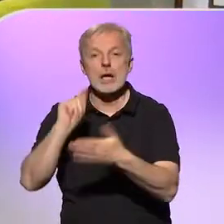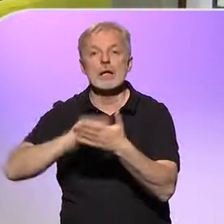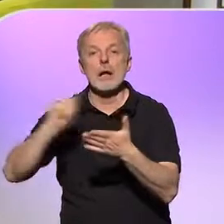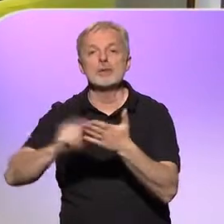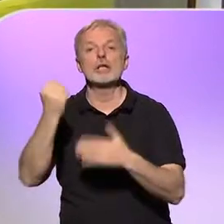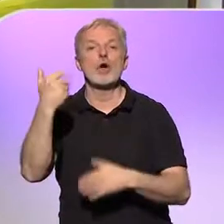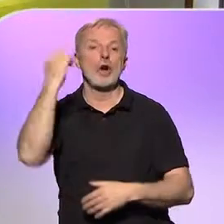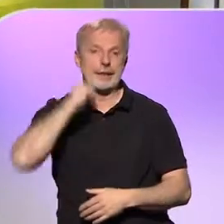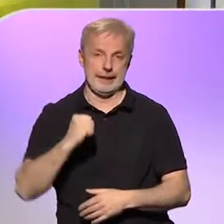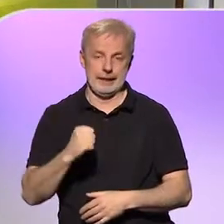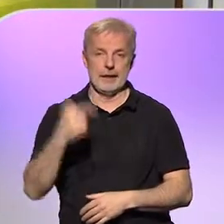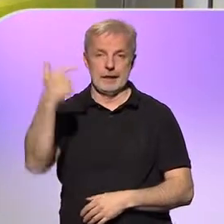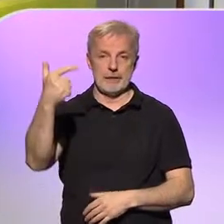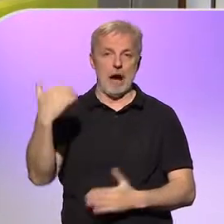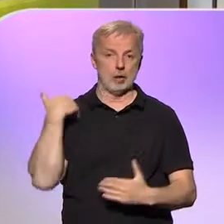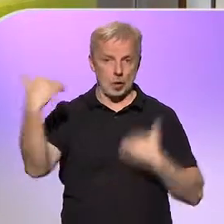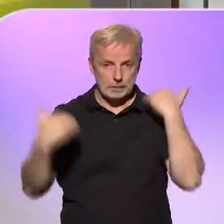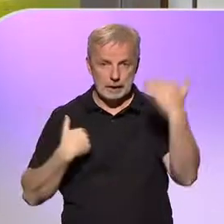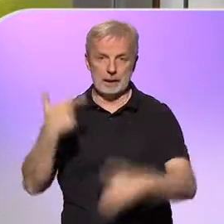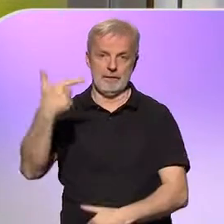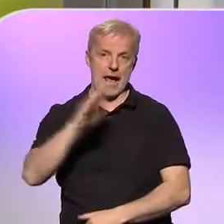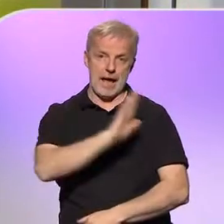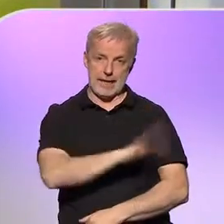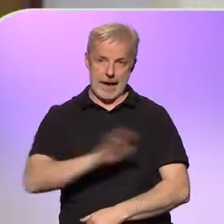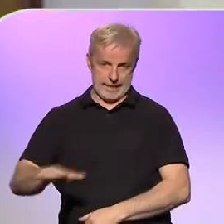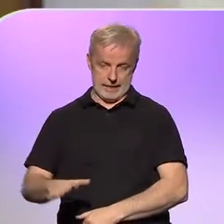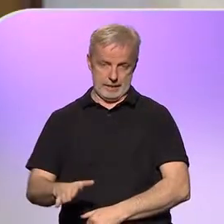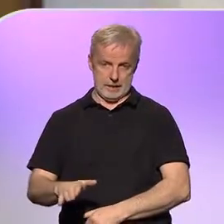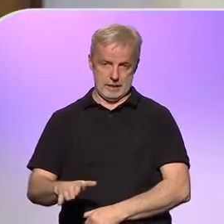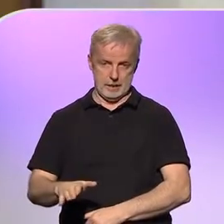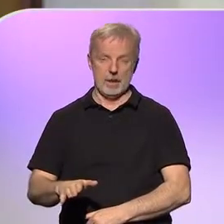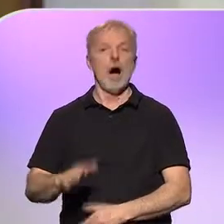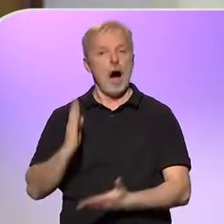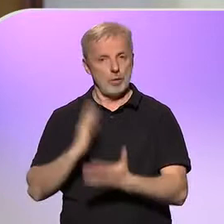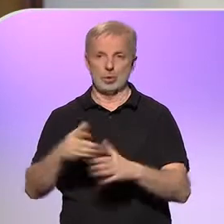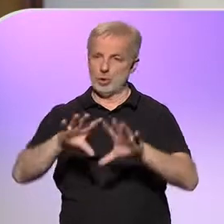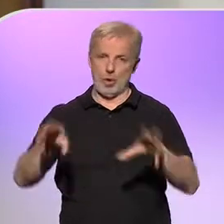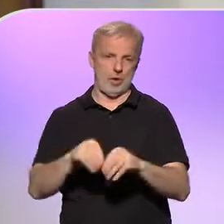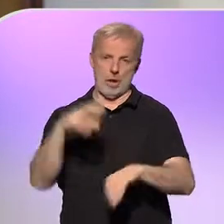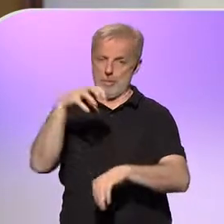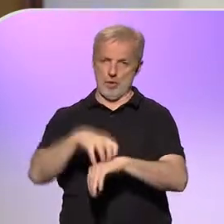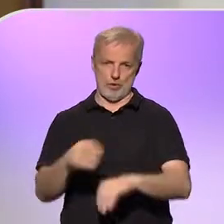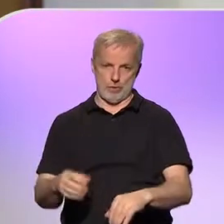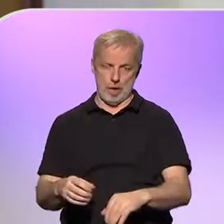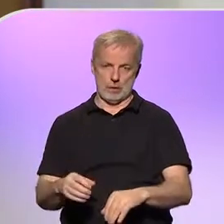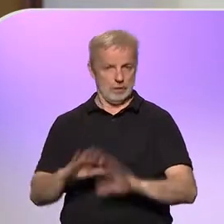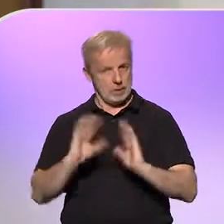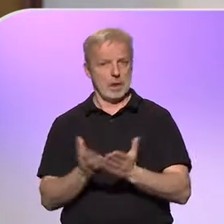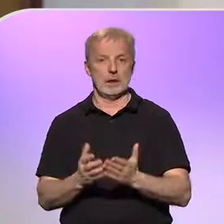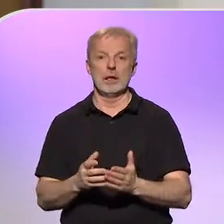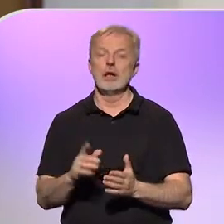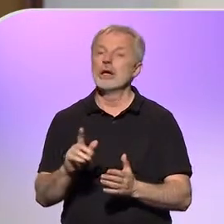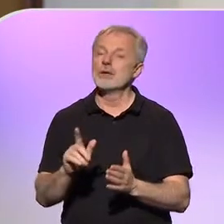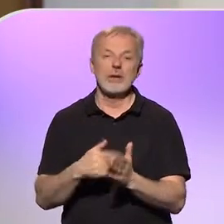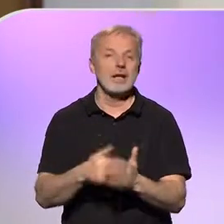chcete dva dospělí, dvě děti. A to znamená, máte celou rodinu pojištěnou. Takže není to, že jeden pojistník,